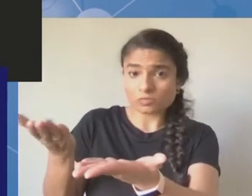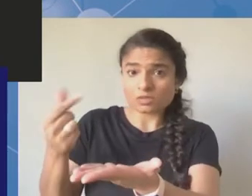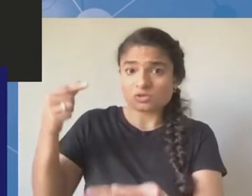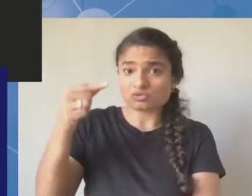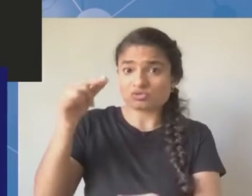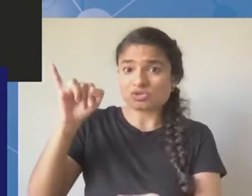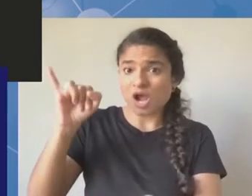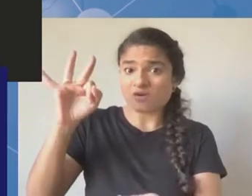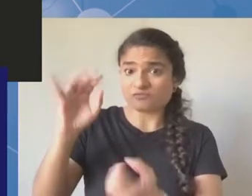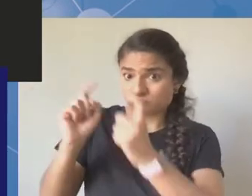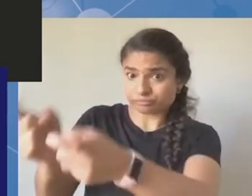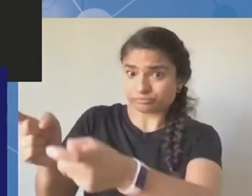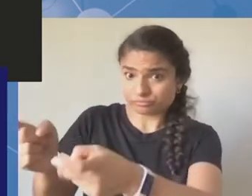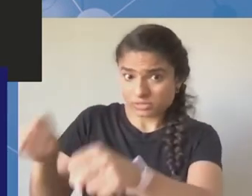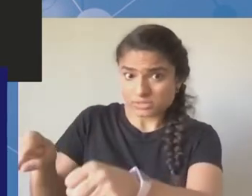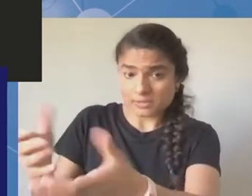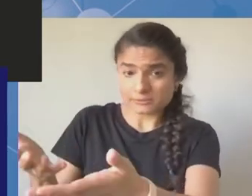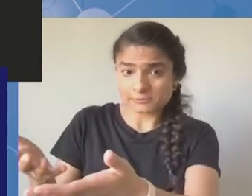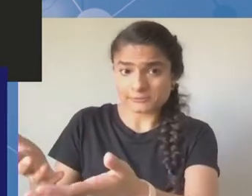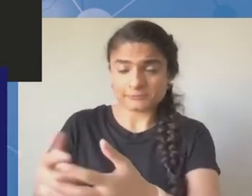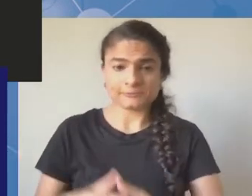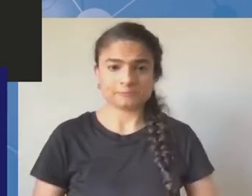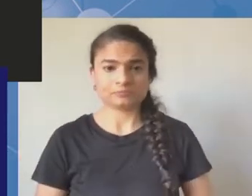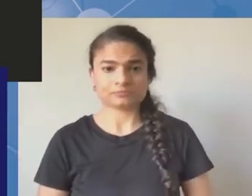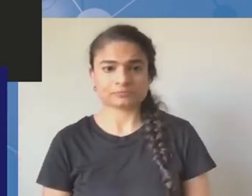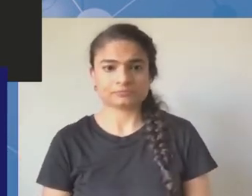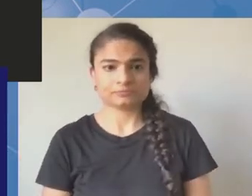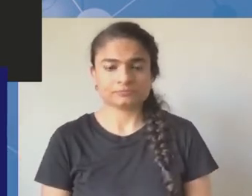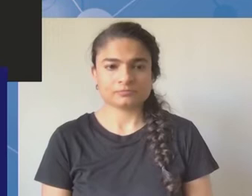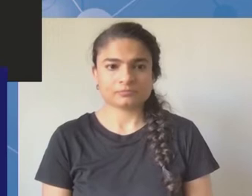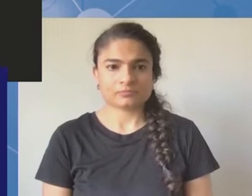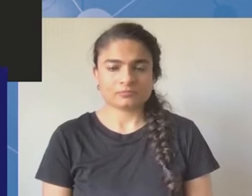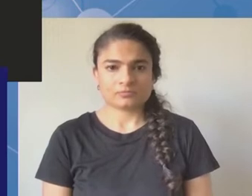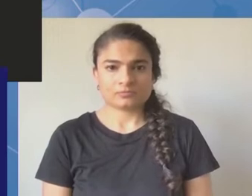هل نستطيع طلب الاتصال مع مركز الهاب من غانا؟